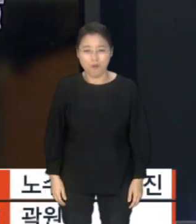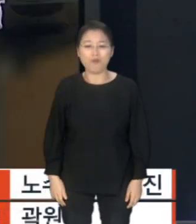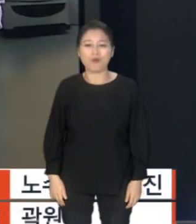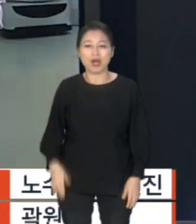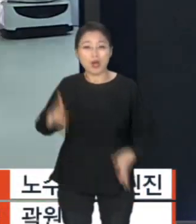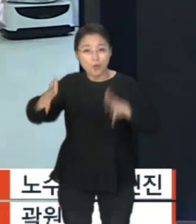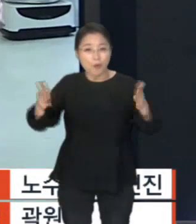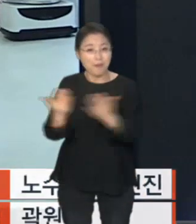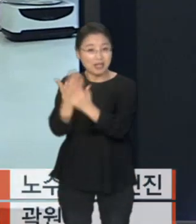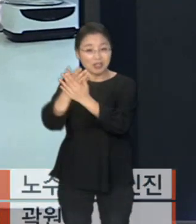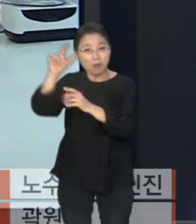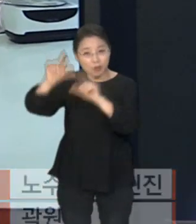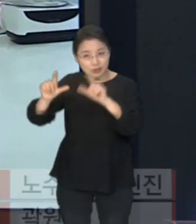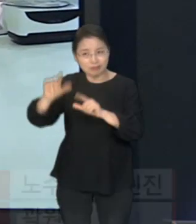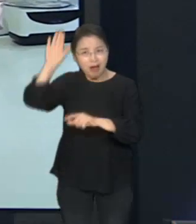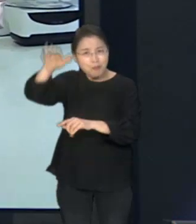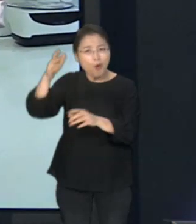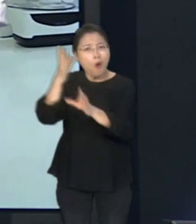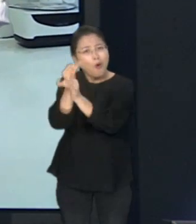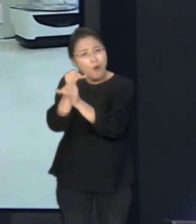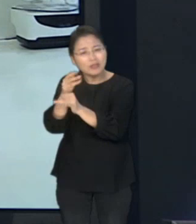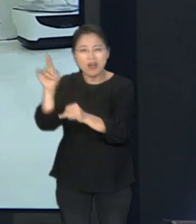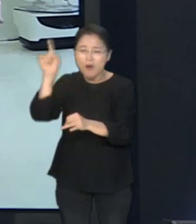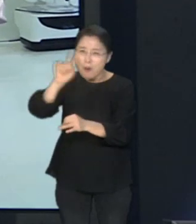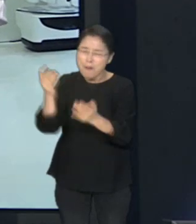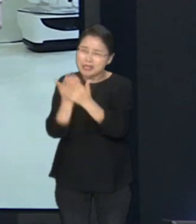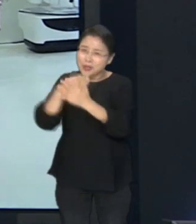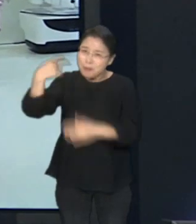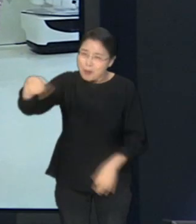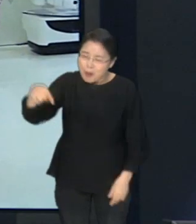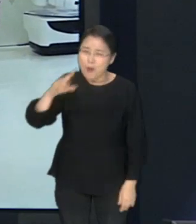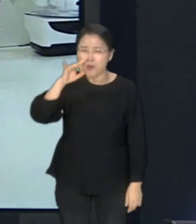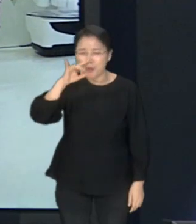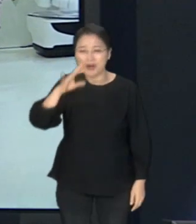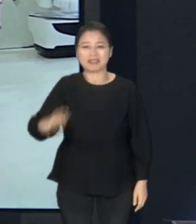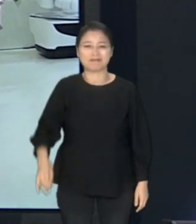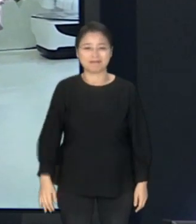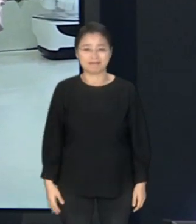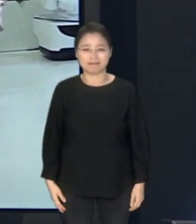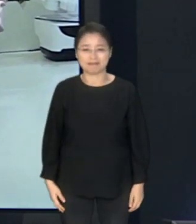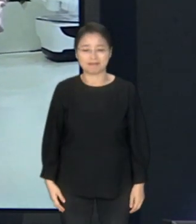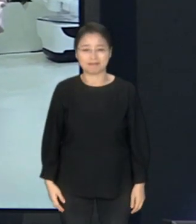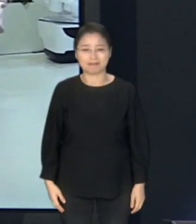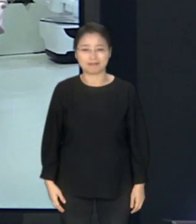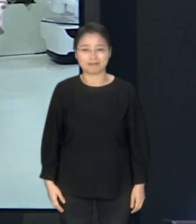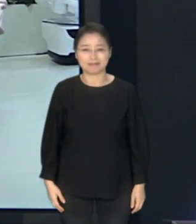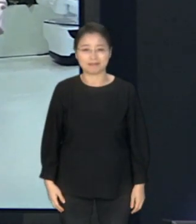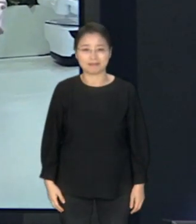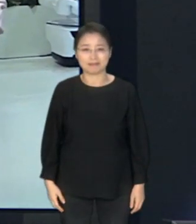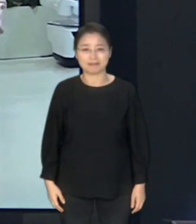로봇의 발전 어디까지 이어질까요? 지금까지 날씨 속 과학 속이었습니다.